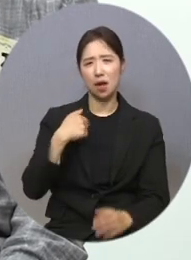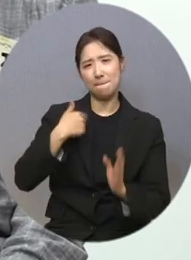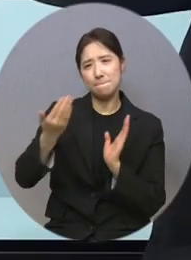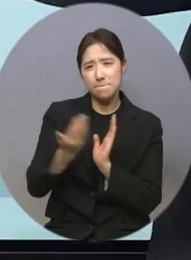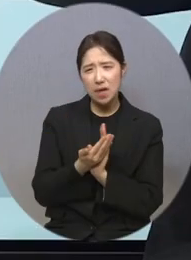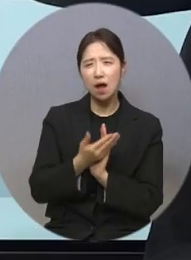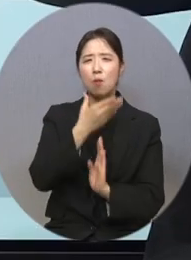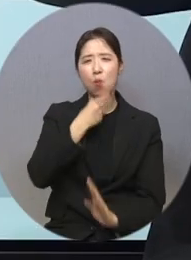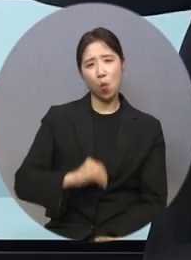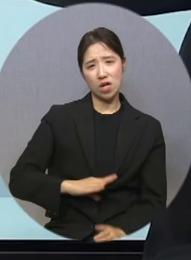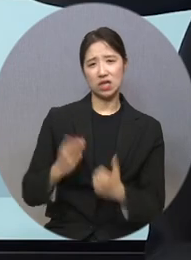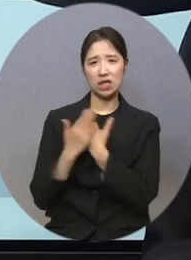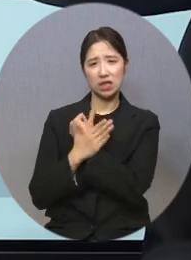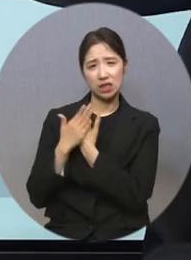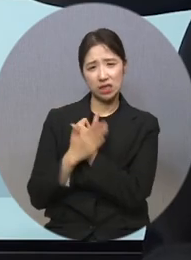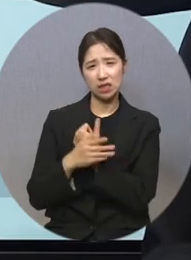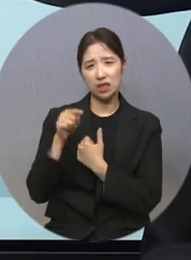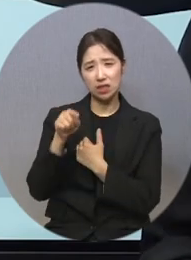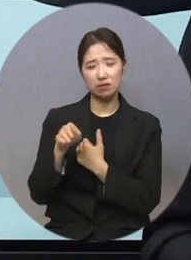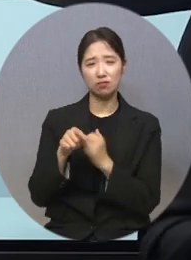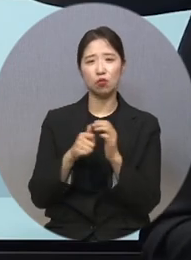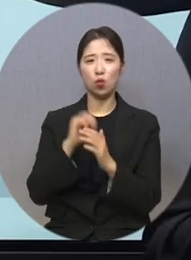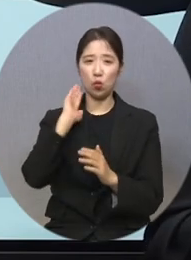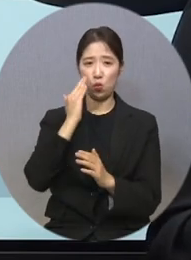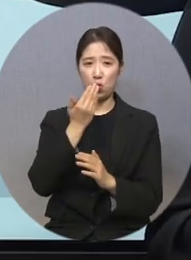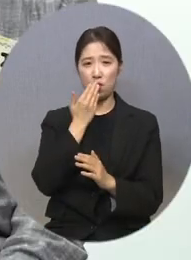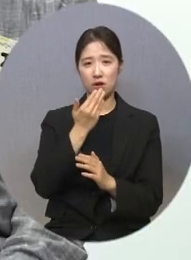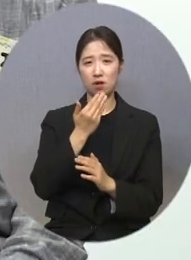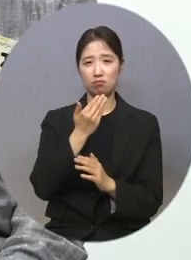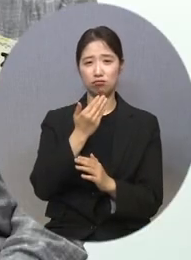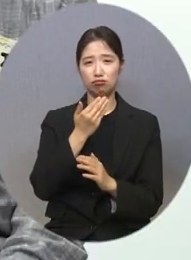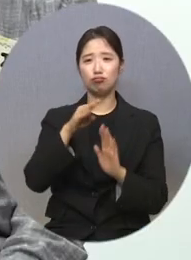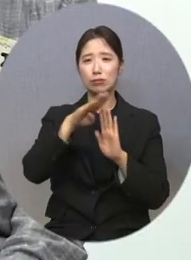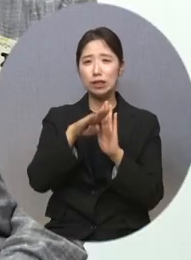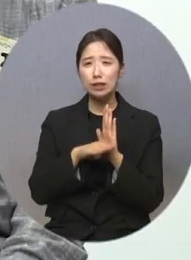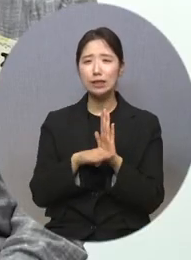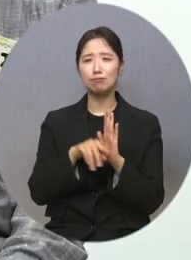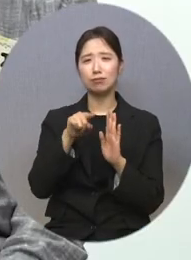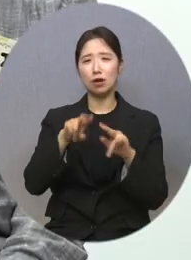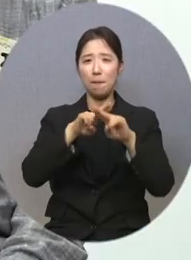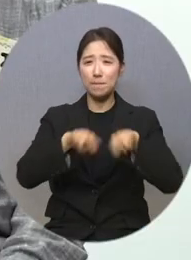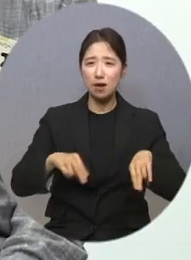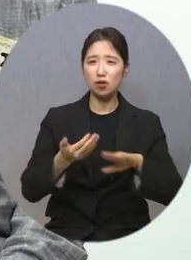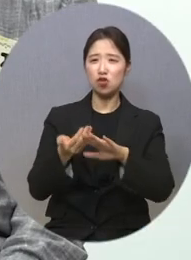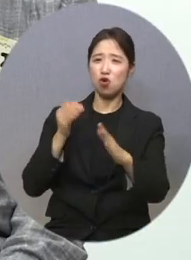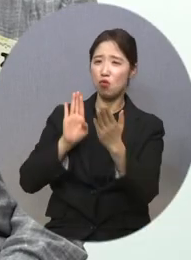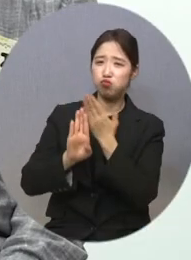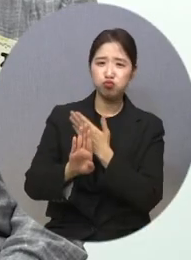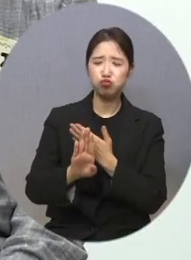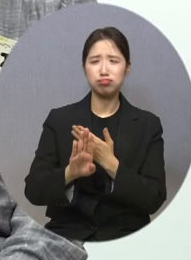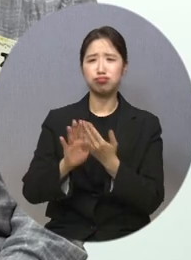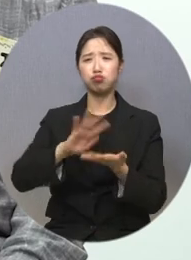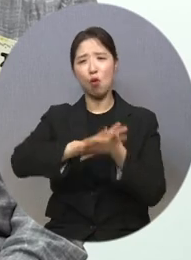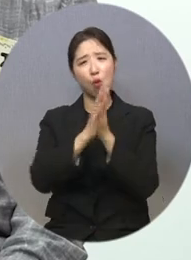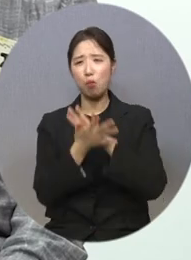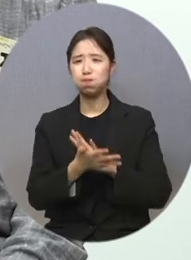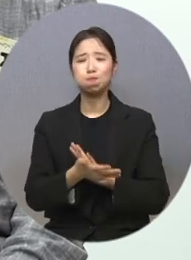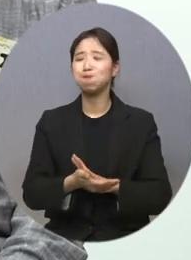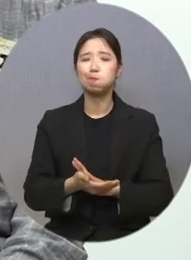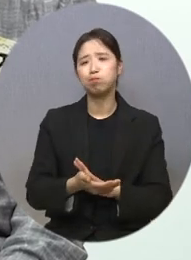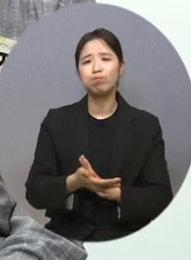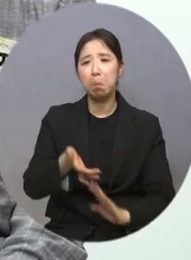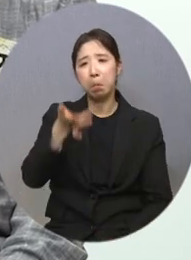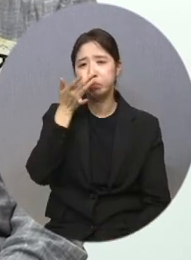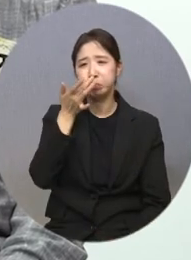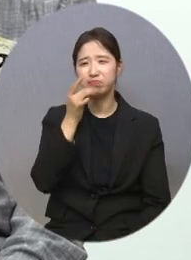맞춤형 복지의 그런 농인들이 뭔가 등급제 폐지 전후가 달라졌다고 생각하시는 부분이 별로 없다고